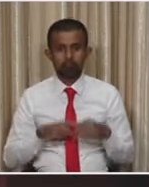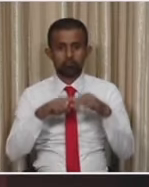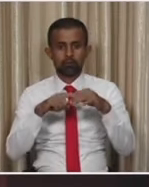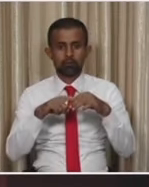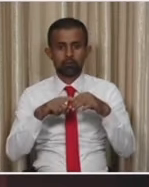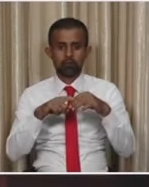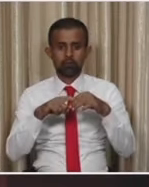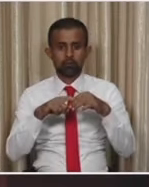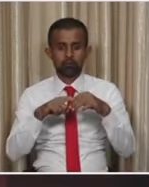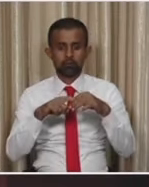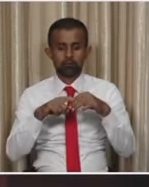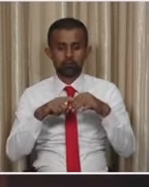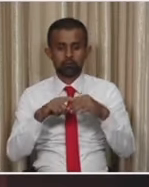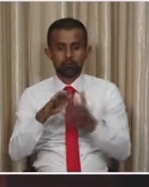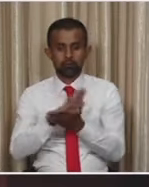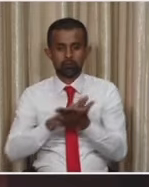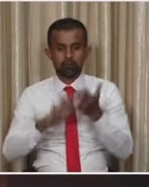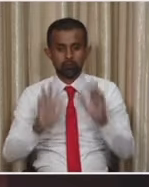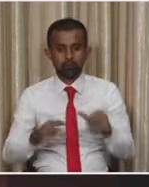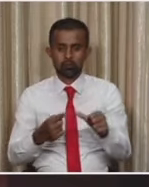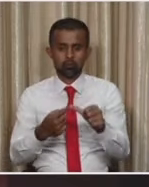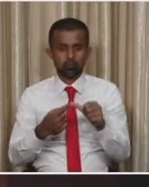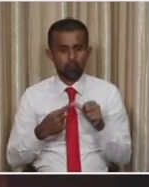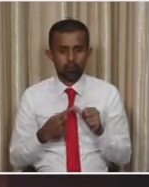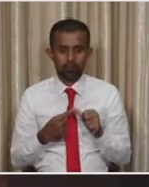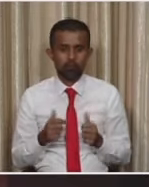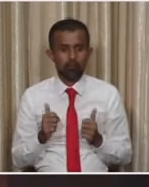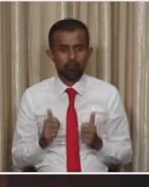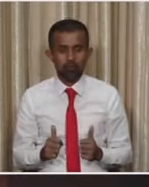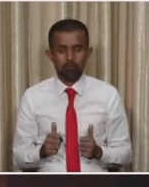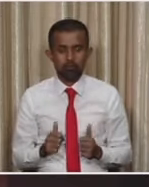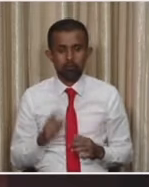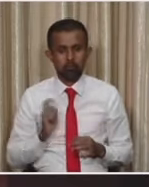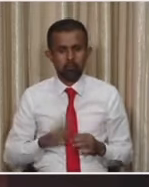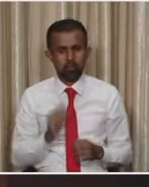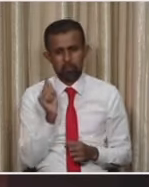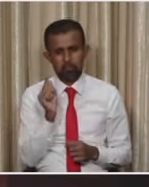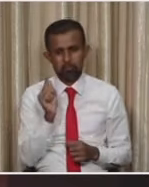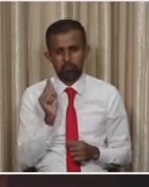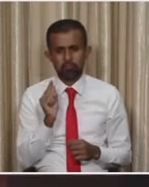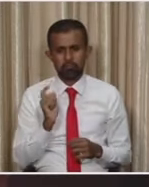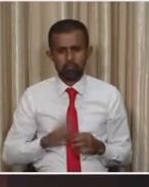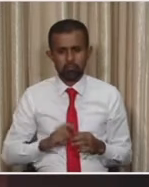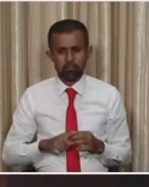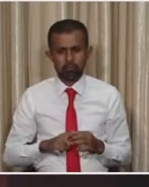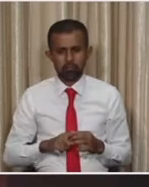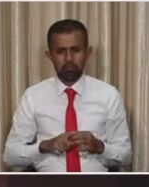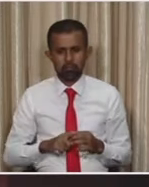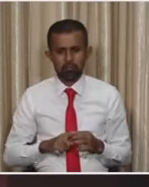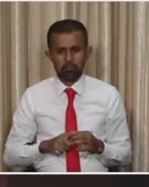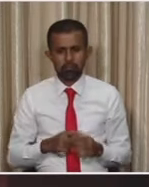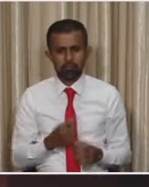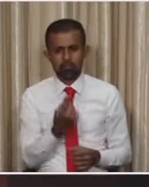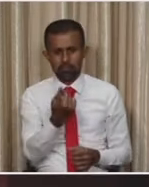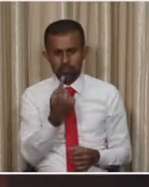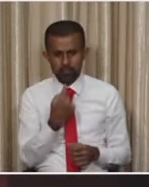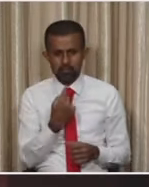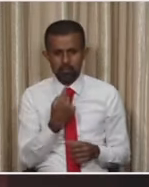අහනකොට ඒවට විධිමත් උත්තර දෙනවා. හැබැයි ප්‍රශ්නයක් තියෙනවා ගරු කතානායකතුමා, මේ දෙන